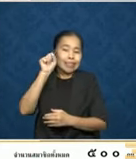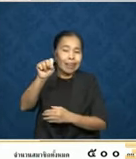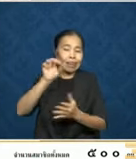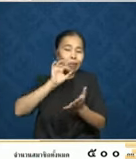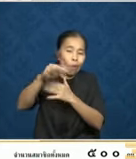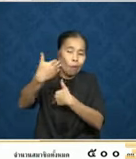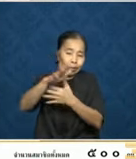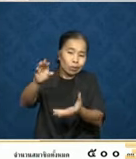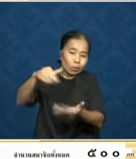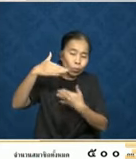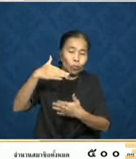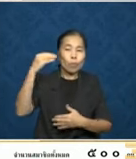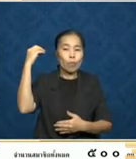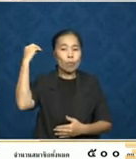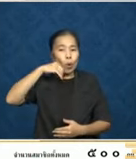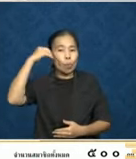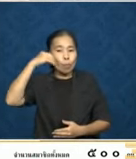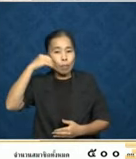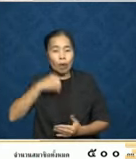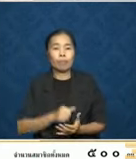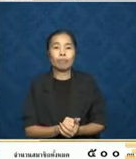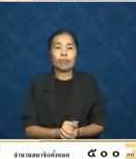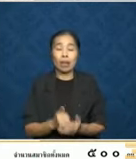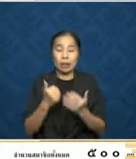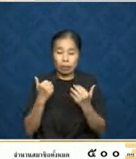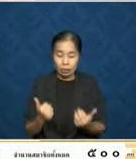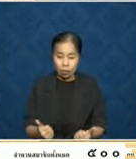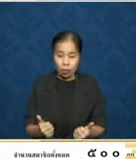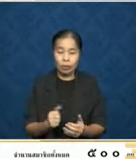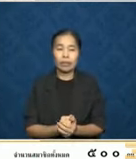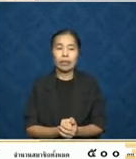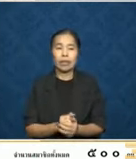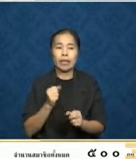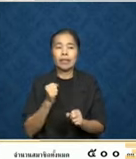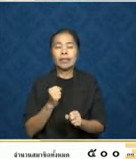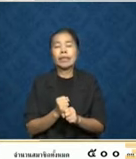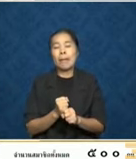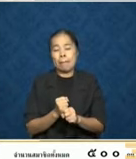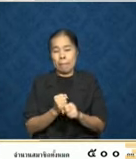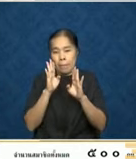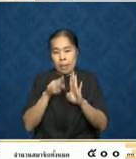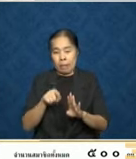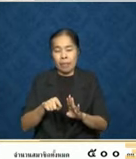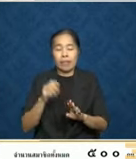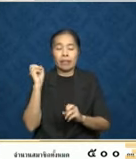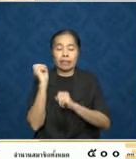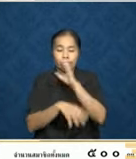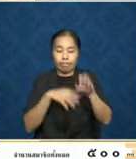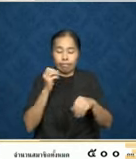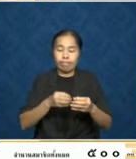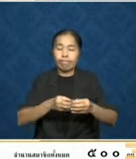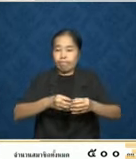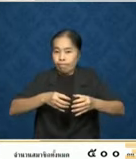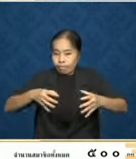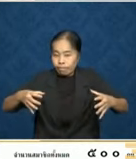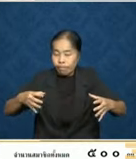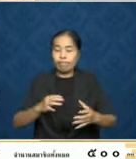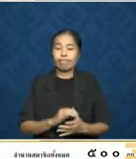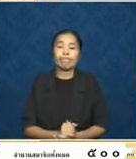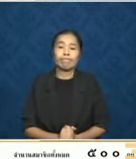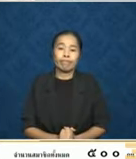ะขึ้นในสภาพสังคมปัจจุบันเนี่ยจะเป็นสังคมที่ทำให้เกิดปัญหาขยะเยอะขึ้นนะครับผ